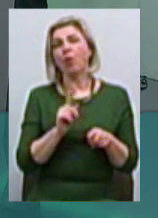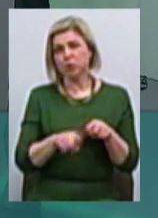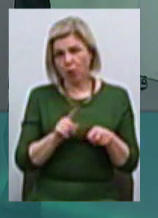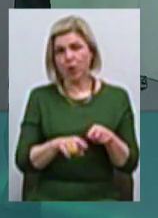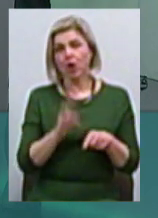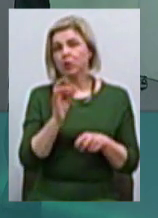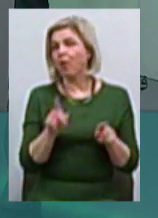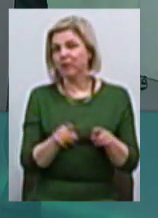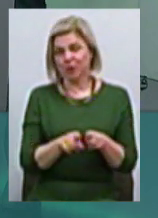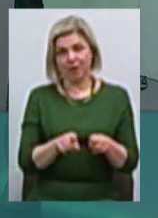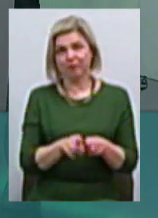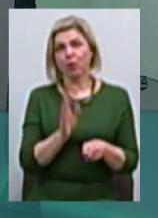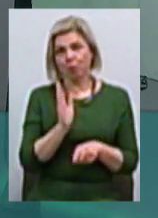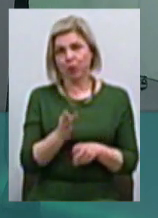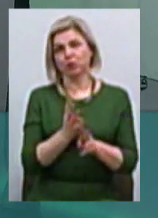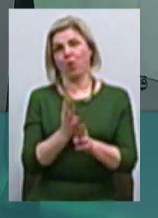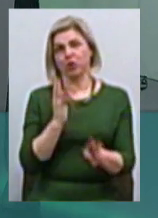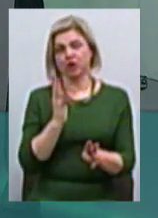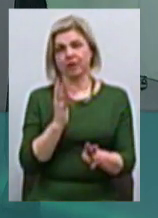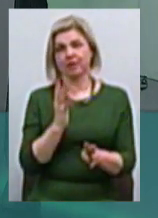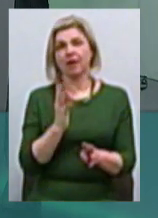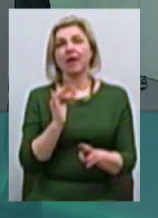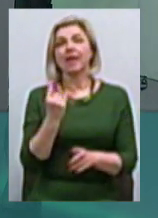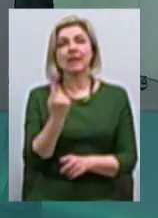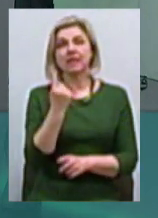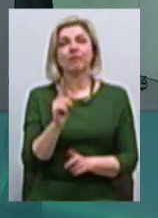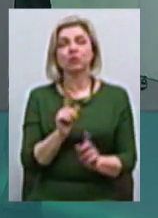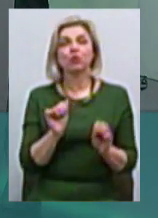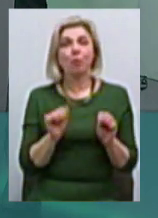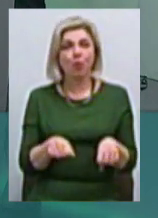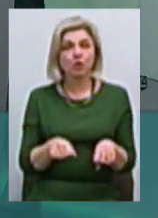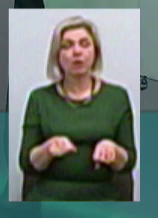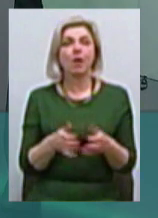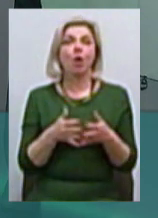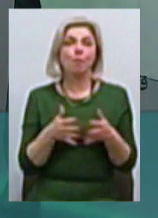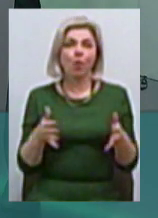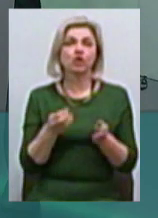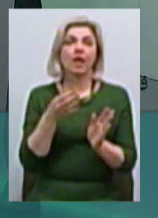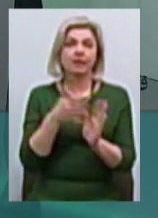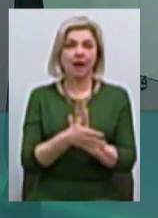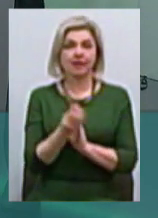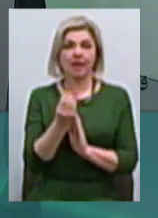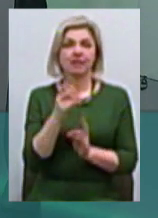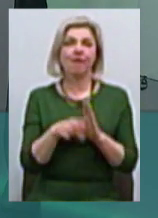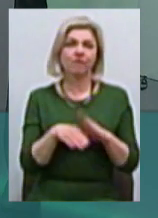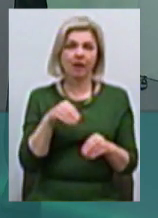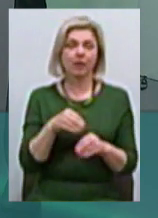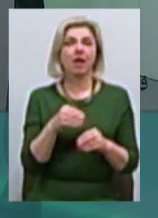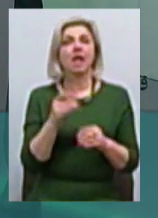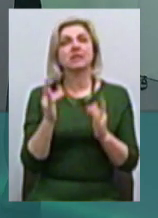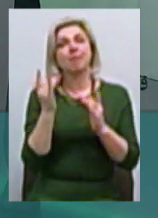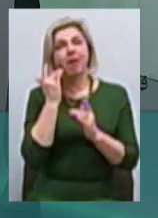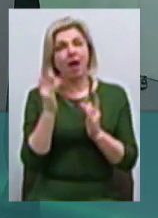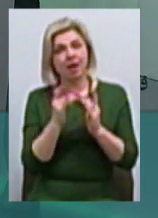равно будут очереди. И единственное, что мы можем больше тратить денег на выборы, и там предусмотреть, например, спальные места